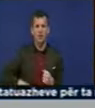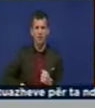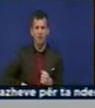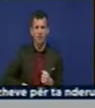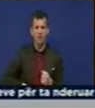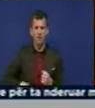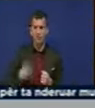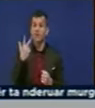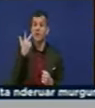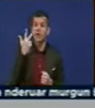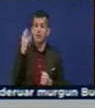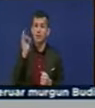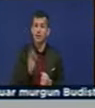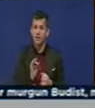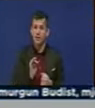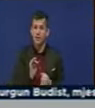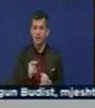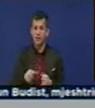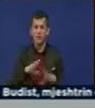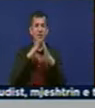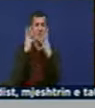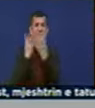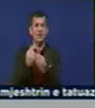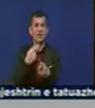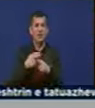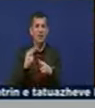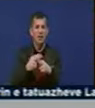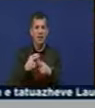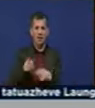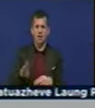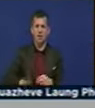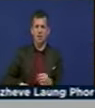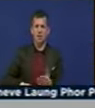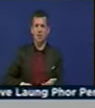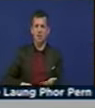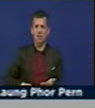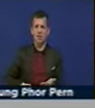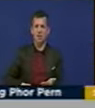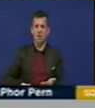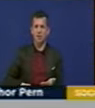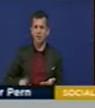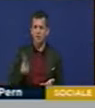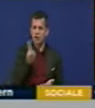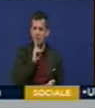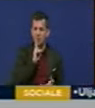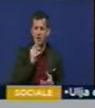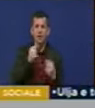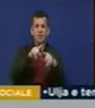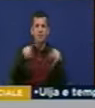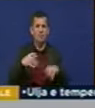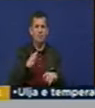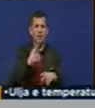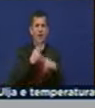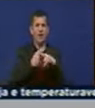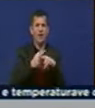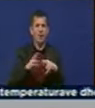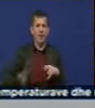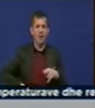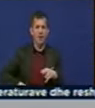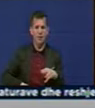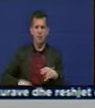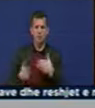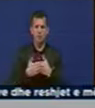Vetëm 3% të gjitha kredive shkojnë për gratë. Pak prona janë në pronësi të grave që janë diku